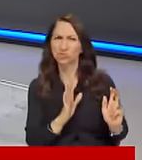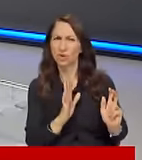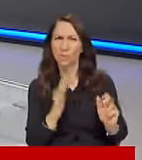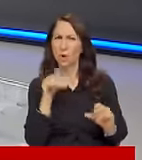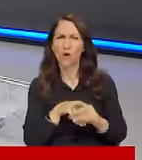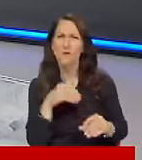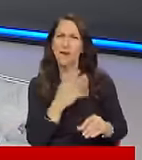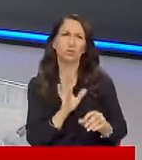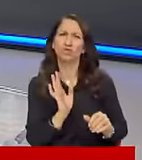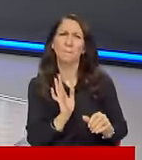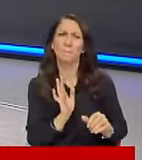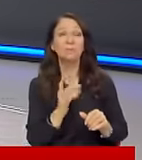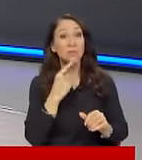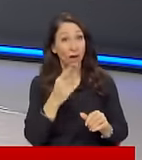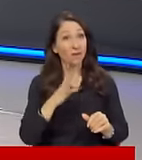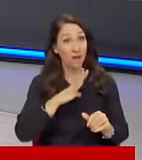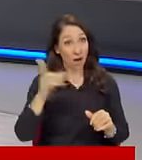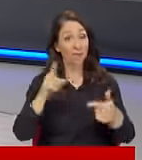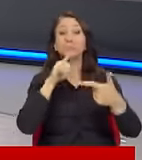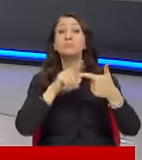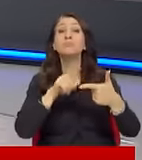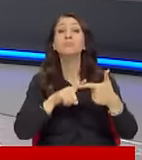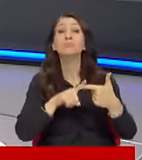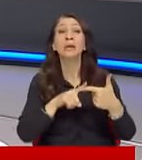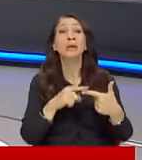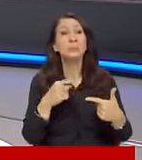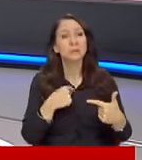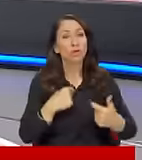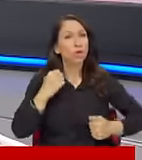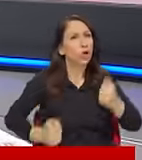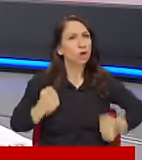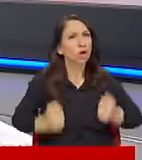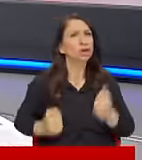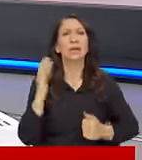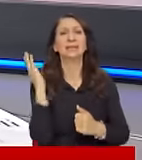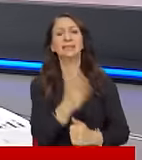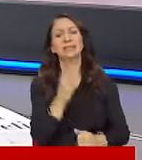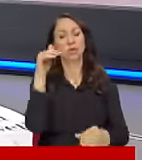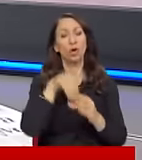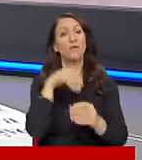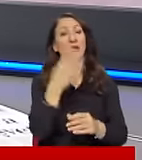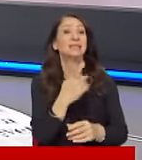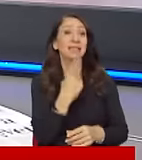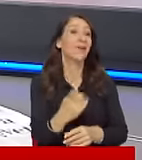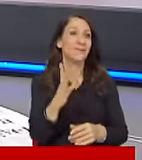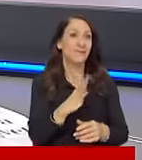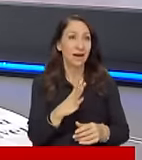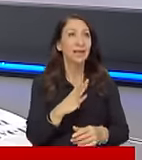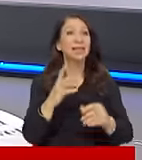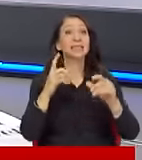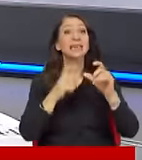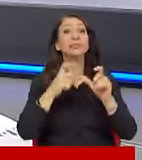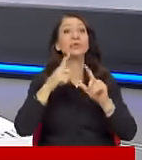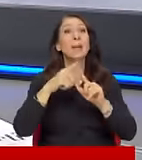oy da kullanmayacağım diyenler var. Diğer tarafta biz koşa koşa gideceğiz diyenler var. Selçuk